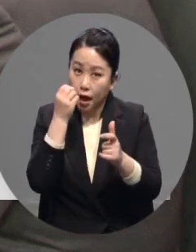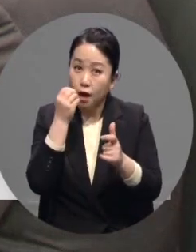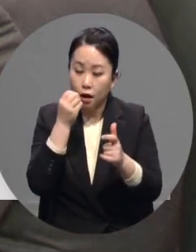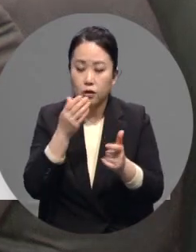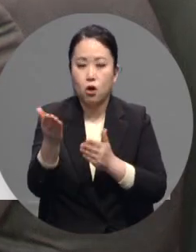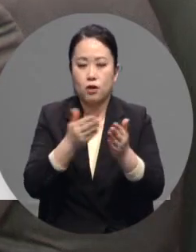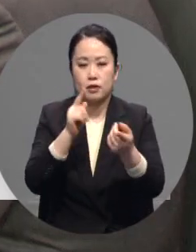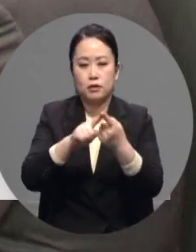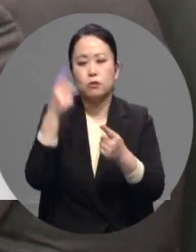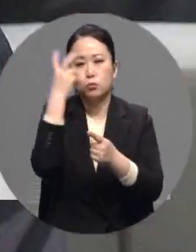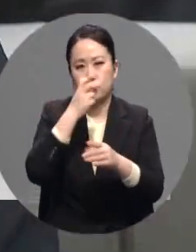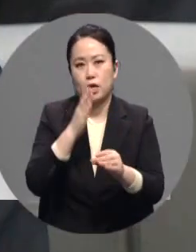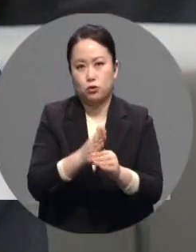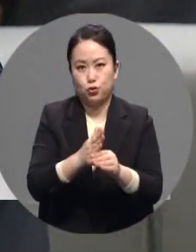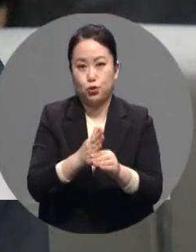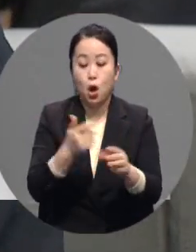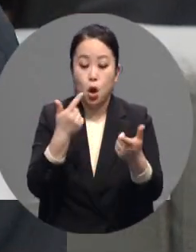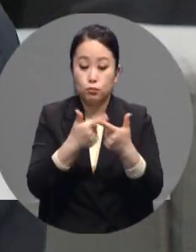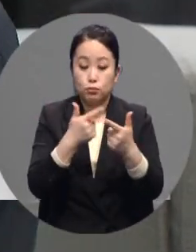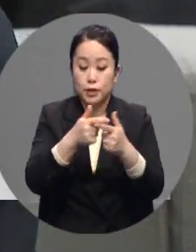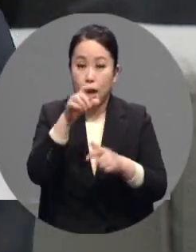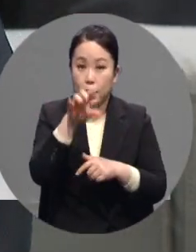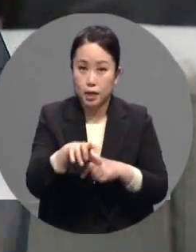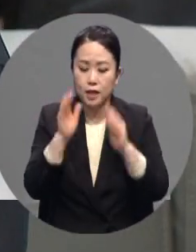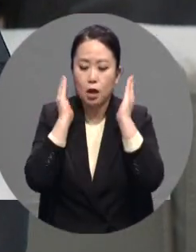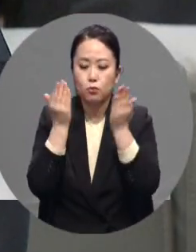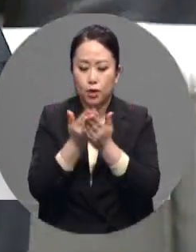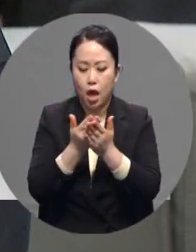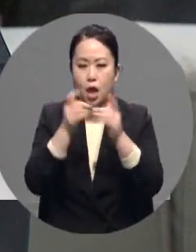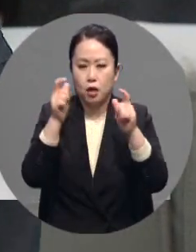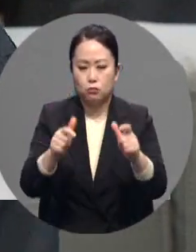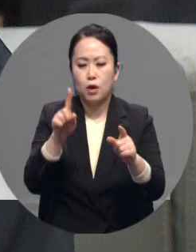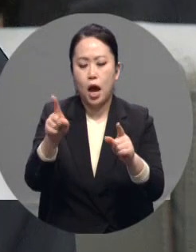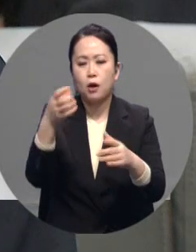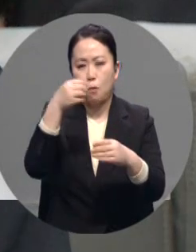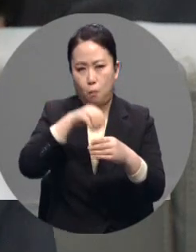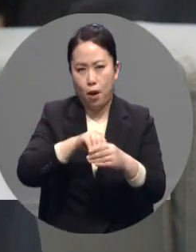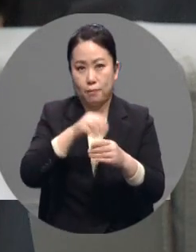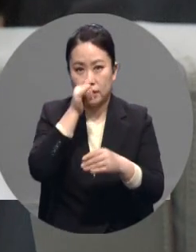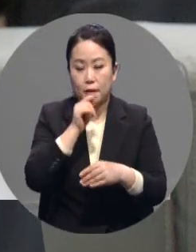중이며 부산에서는 해운대구 한 곳이 포함됐다고 밝혔습니다.